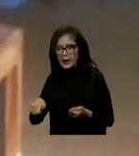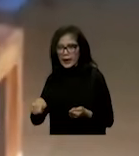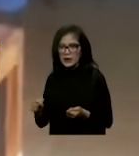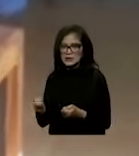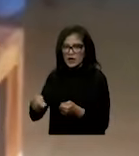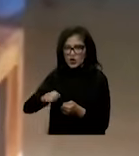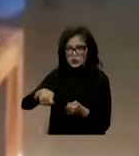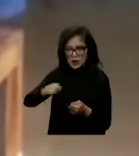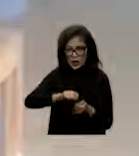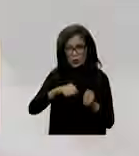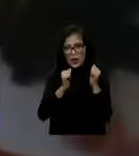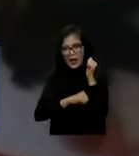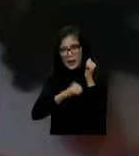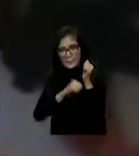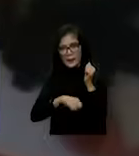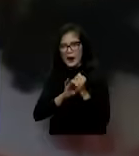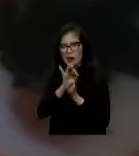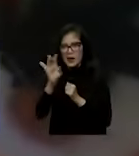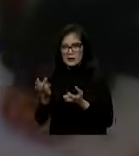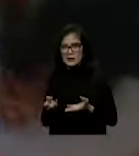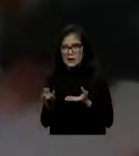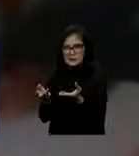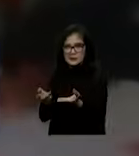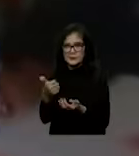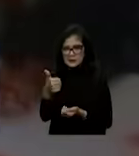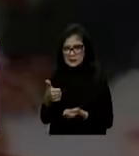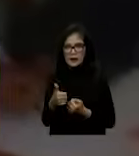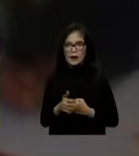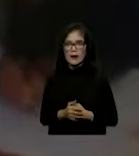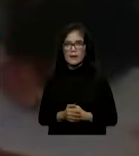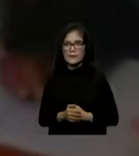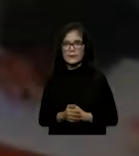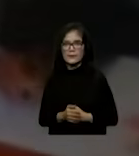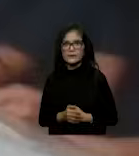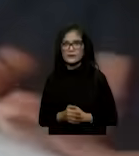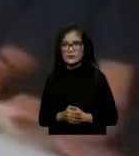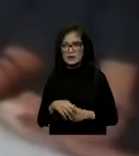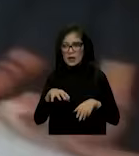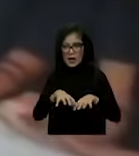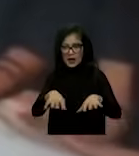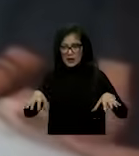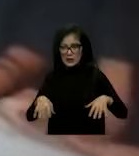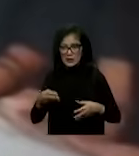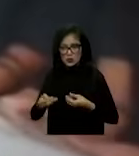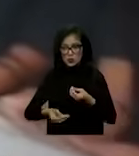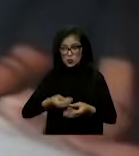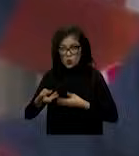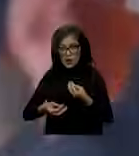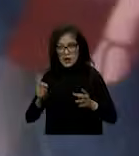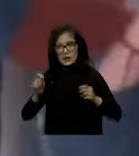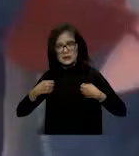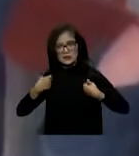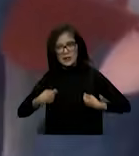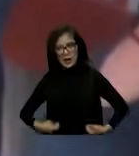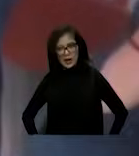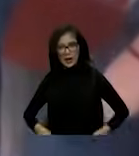untuk menyekolahkan putra-putrinya. Hasil pertanian ini mereka tukarkan dengan peralatan sekolah seperti baju seragam, buku, serta alat